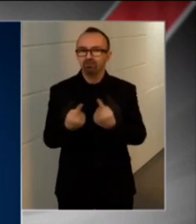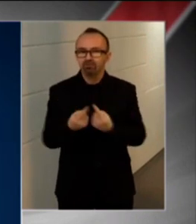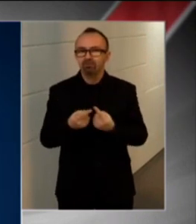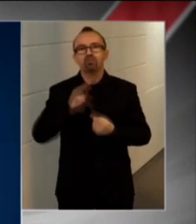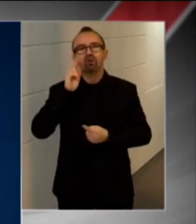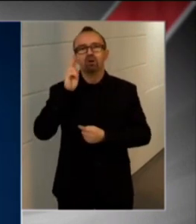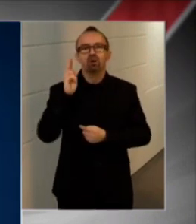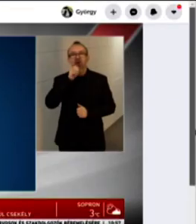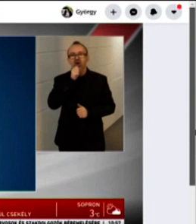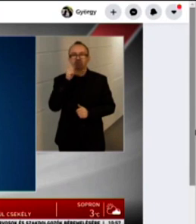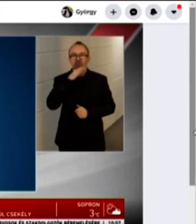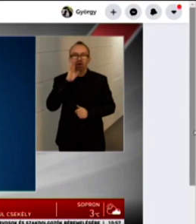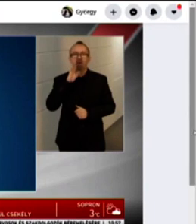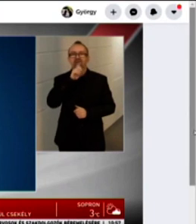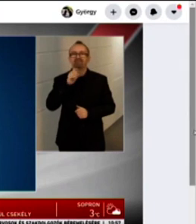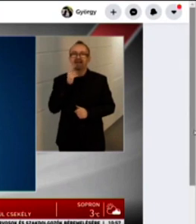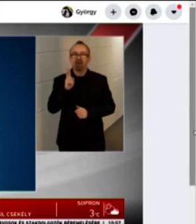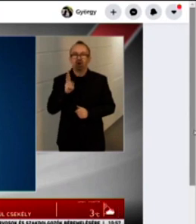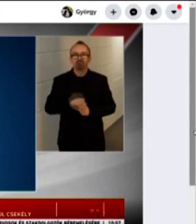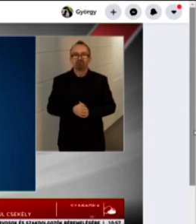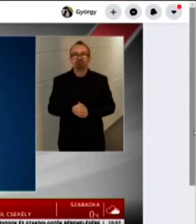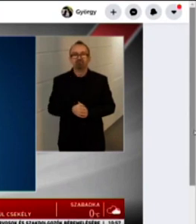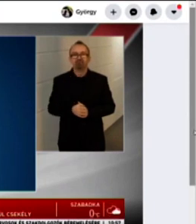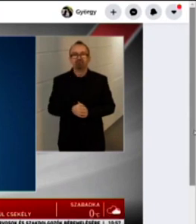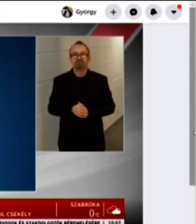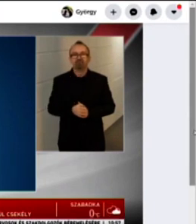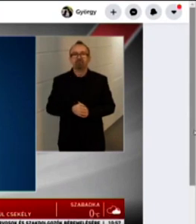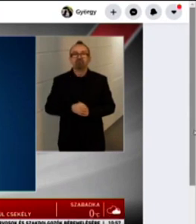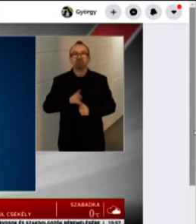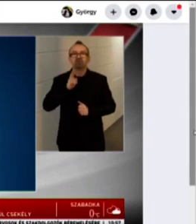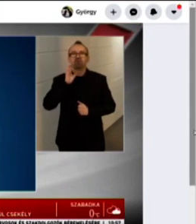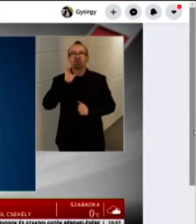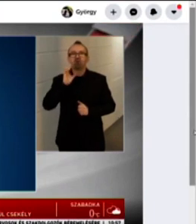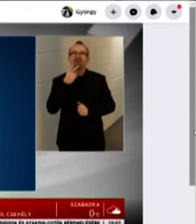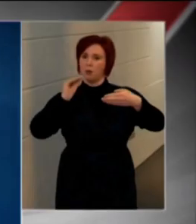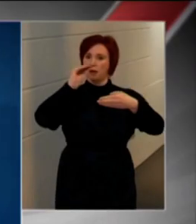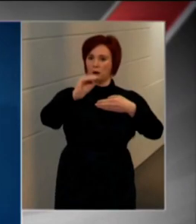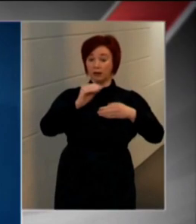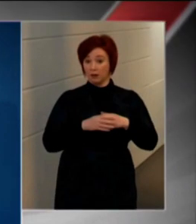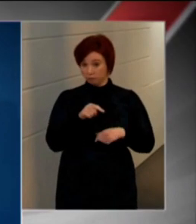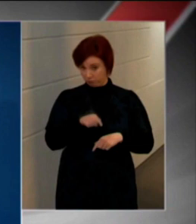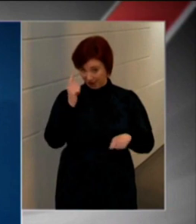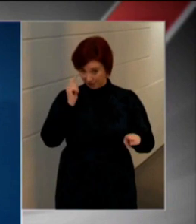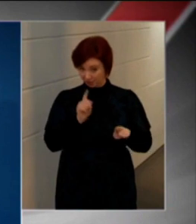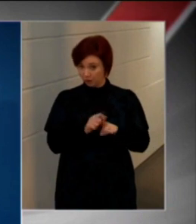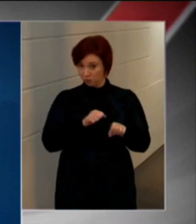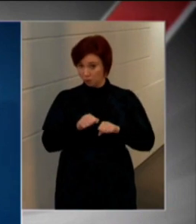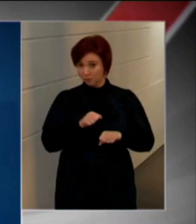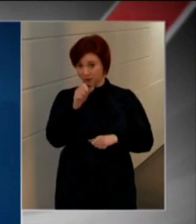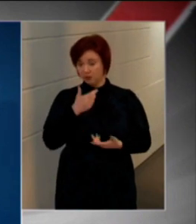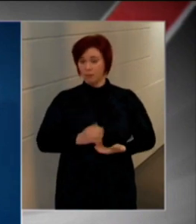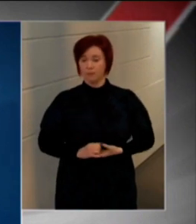hosszabbítsa meg, mert a kormány ezt csak 15 napra tudja meghosszabbítani saját hatáskörében. A jelenlegi szabályokat ezzel